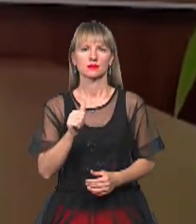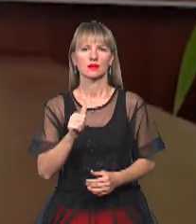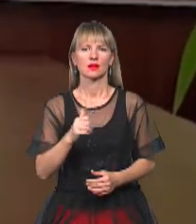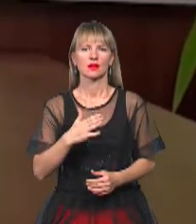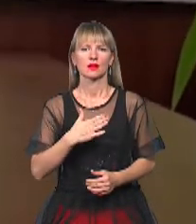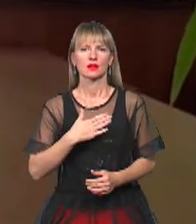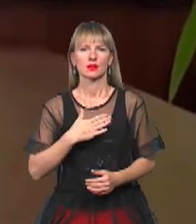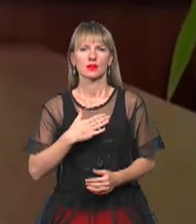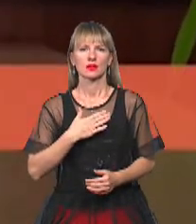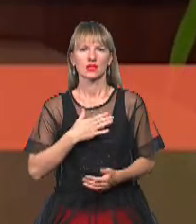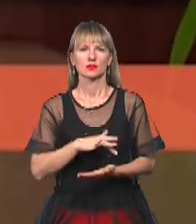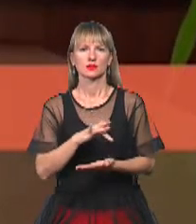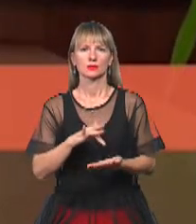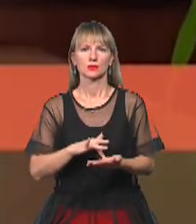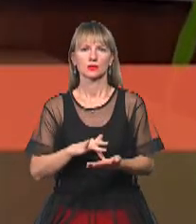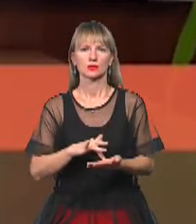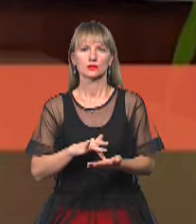Наше місто, Запоріжжя Ремсервіс,